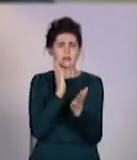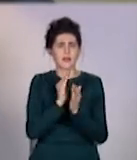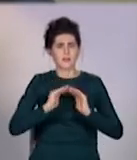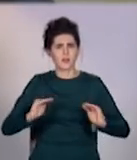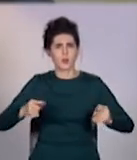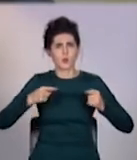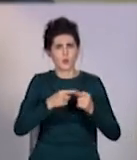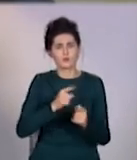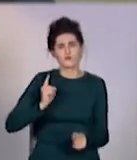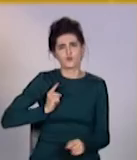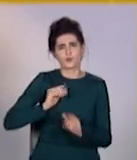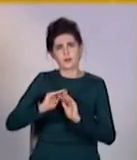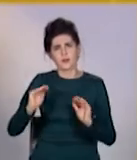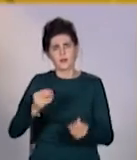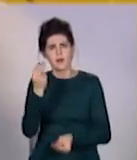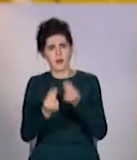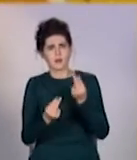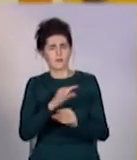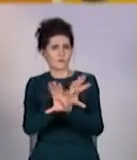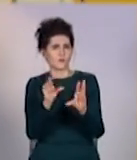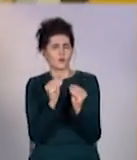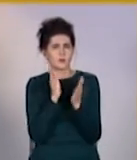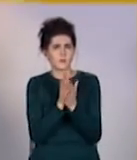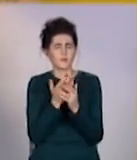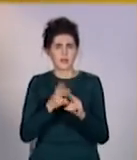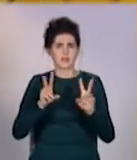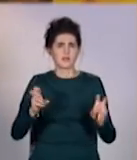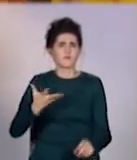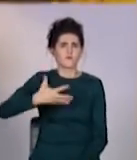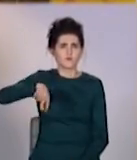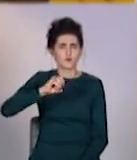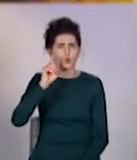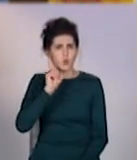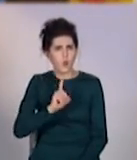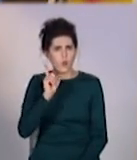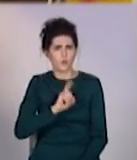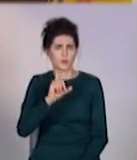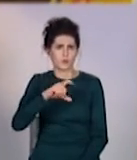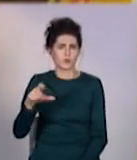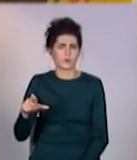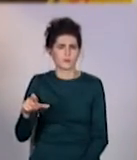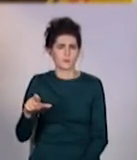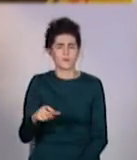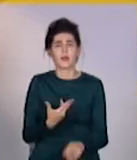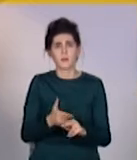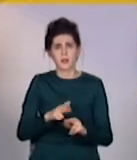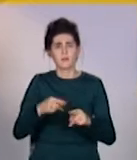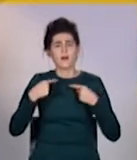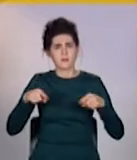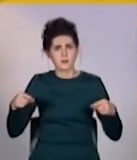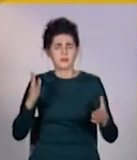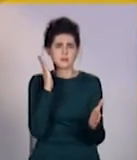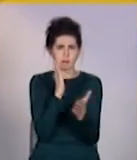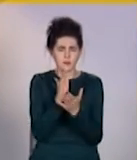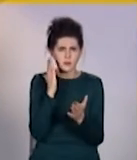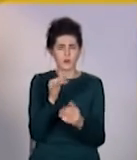де можуть зачекати найменші відвідувачі. Все для зручності та комфорту клієнтів. Різниця, звісно,